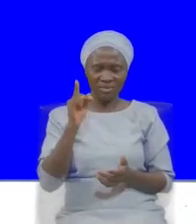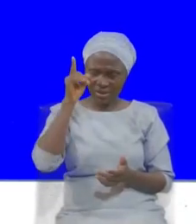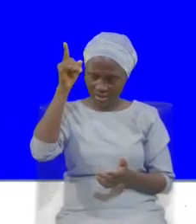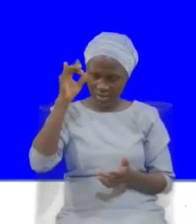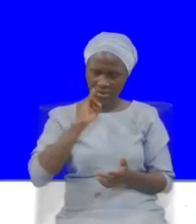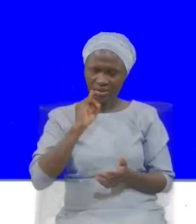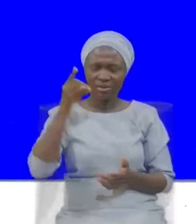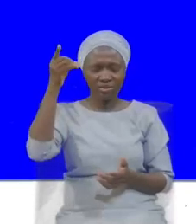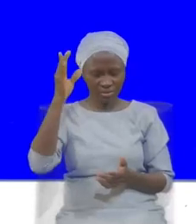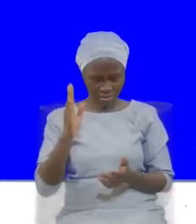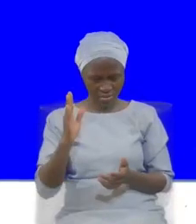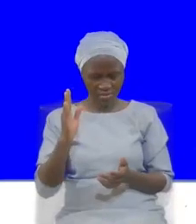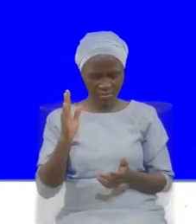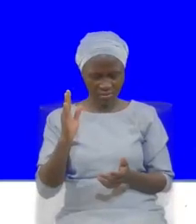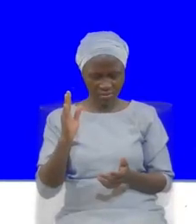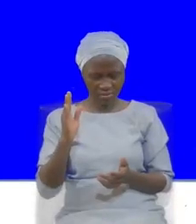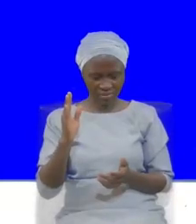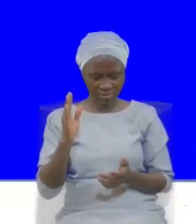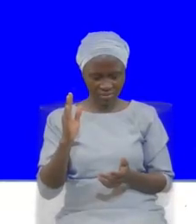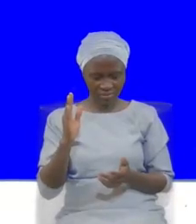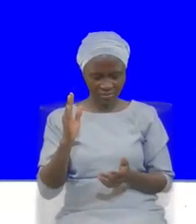Il est Dieu.